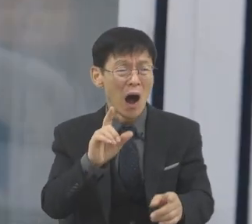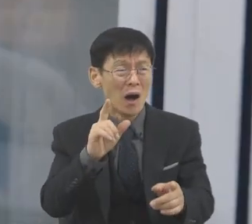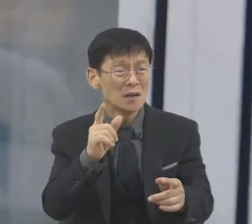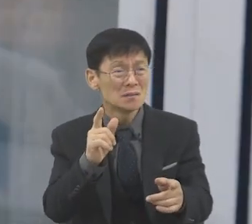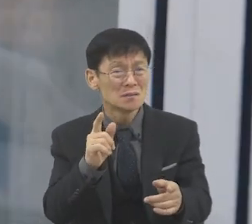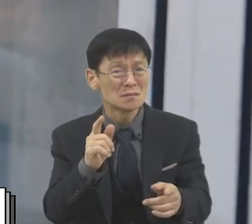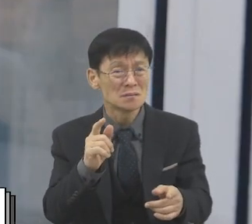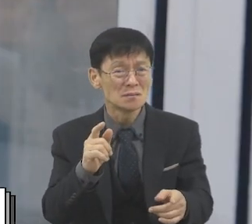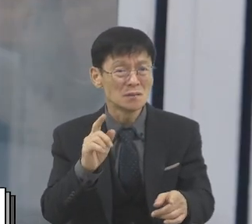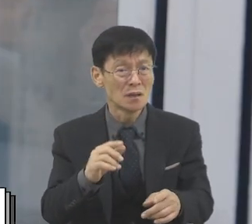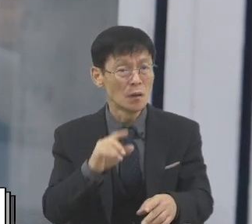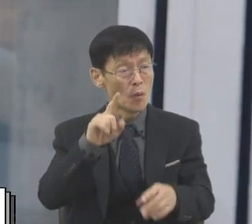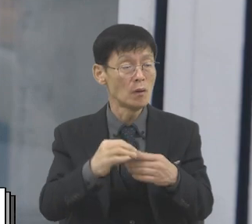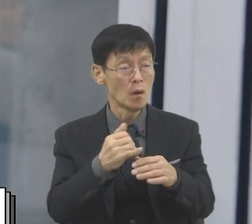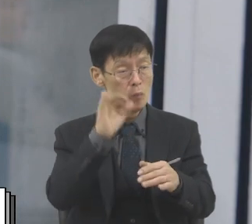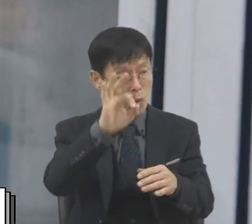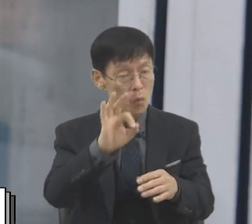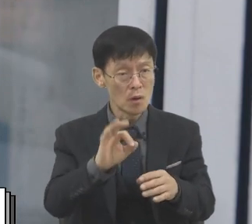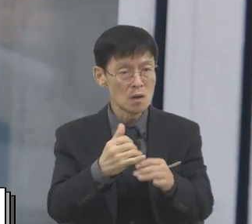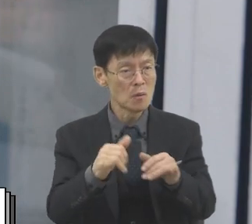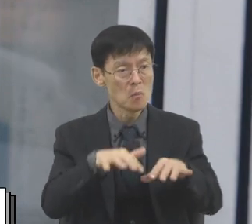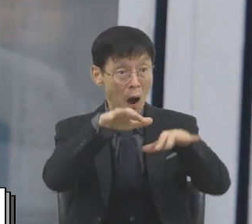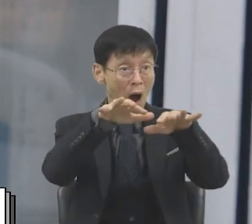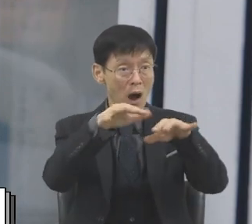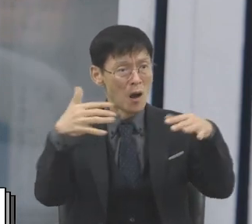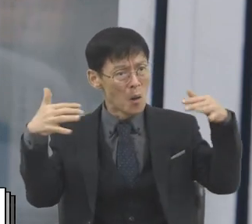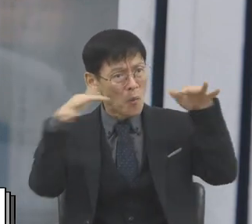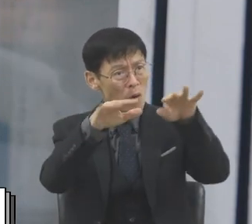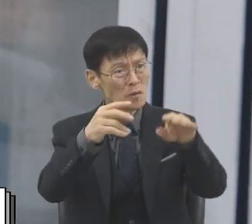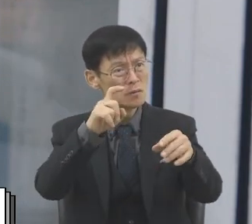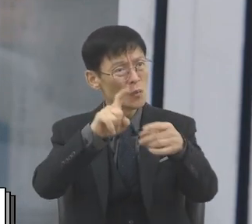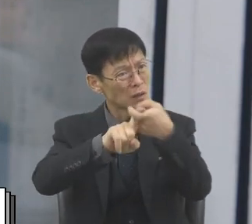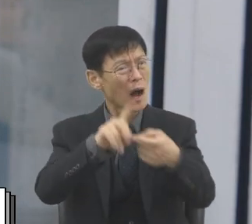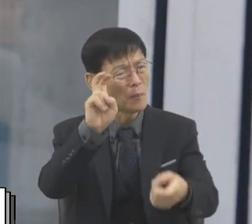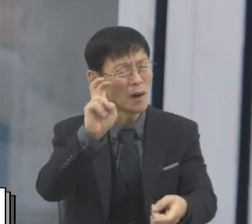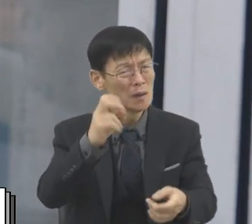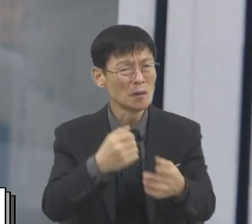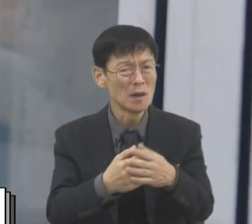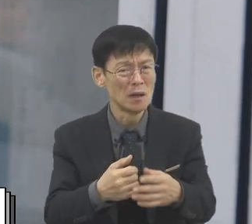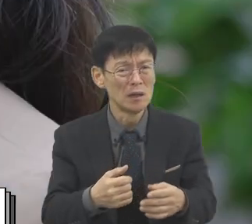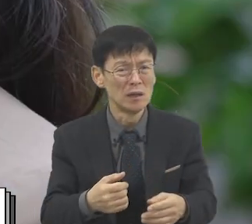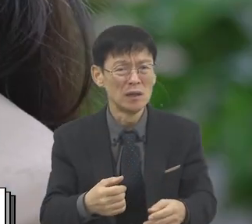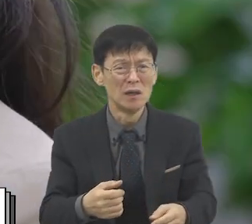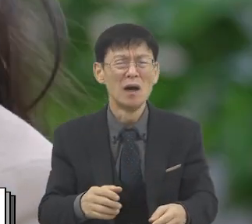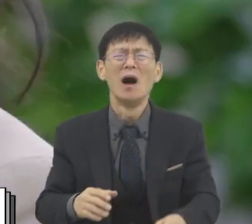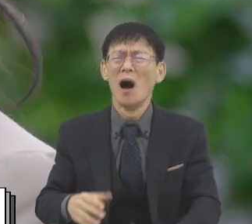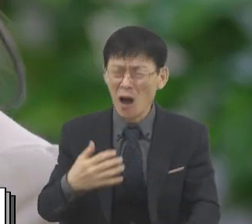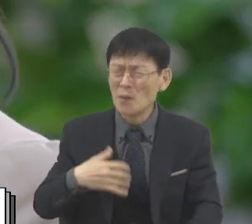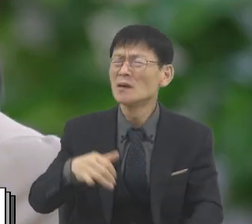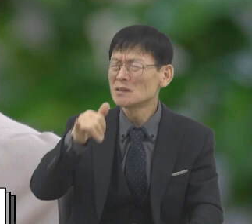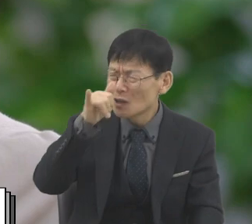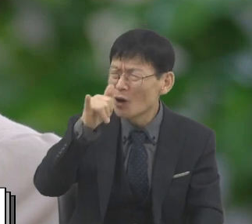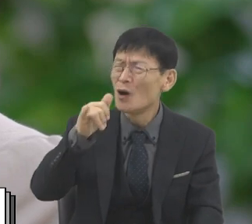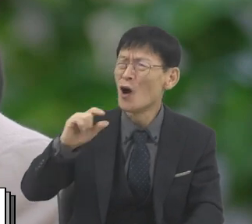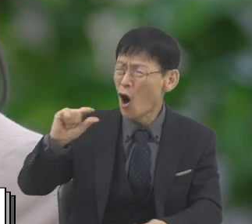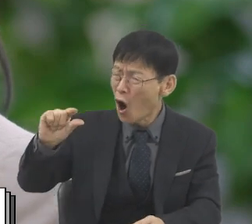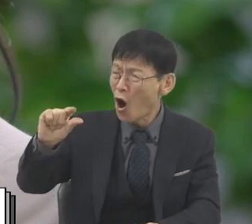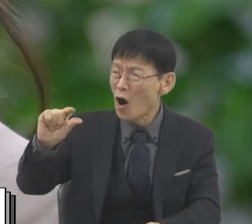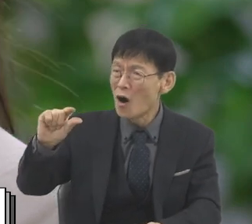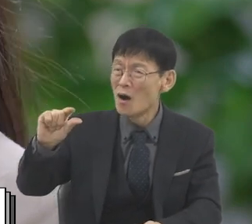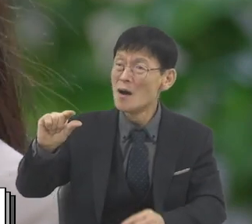그냥 저런 사진들을 넣으면은 직원들이 좀 더 관심을 줄 것 같았습니다. 물론 재미있어 하시는